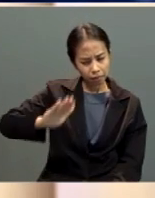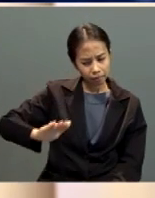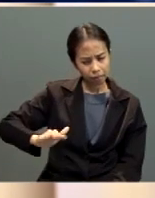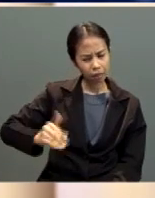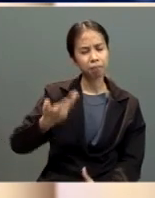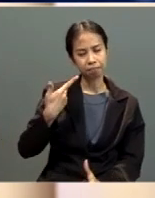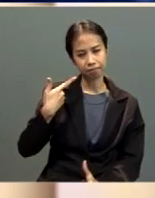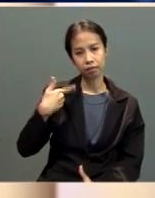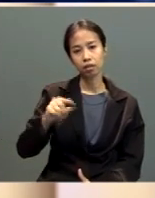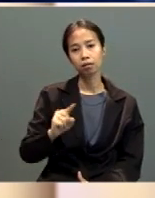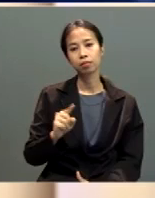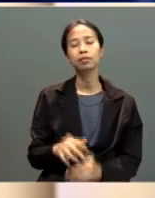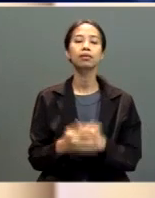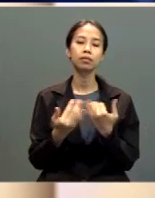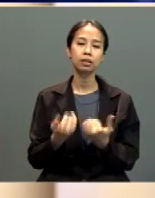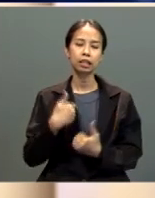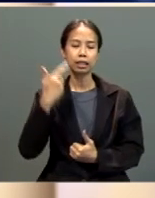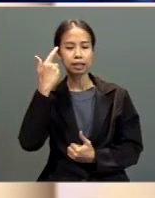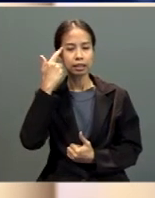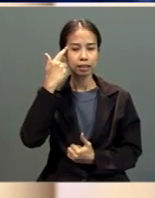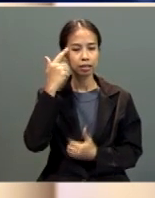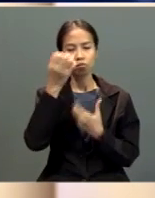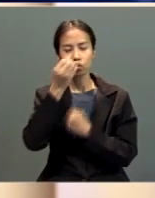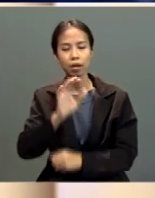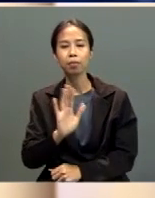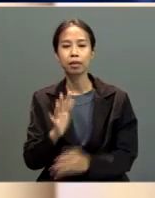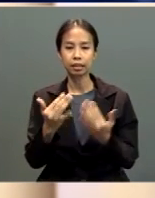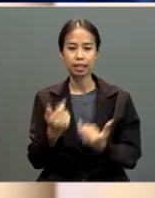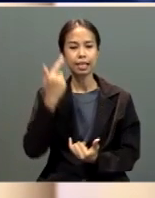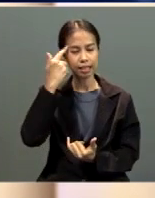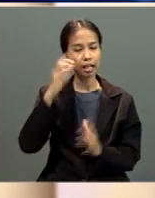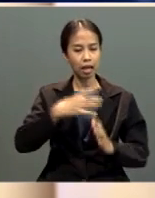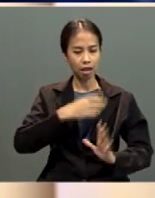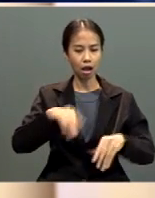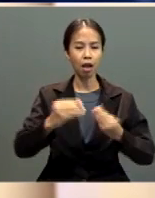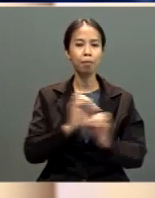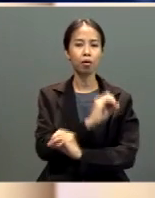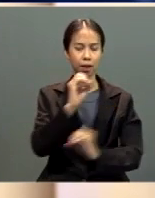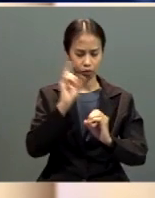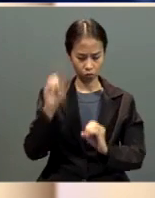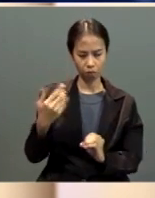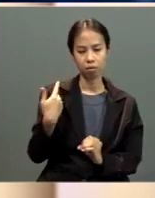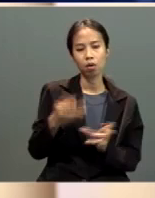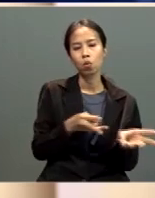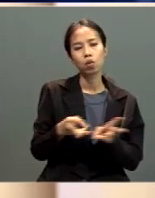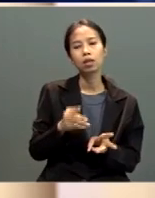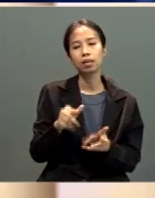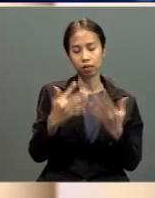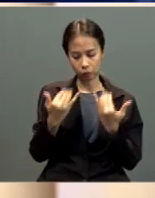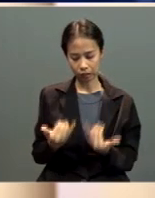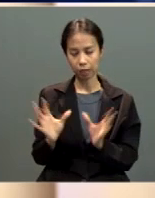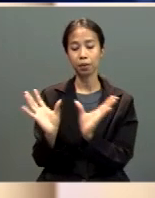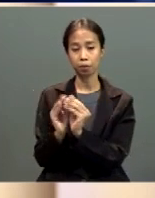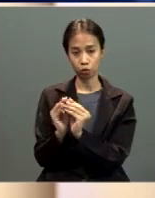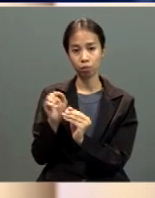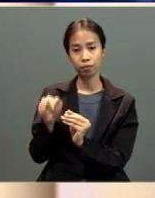อเนื่องแต่อย่างไรก็ตามเราคงไม่ประมาทนะครับเพราะนั้นการที่จะผ่อนคลายต่างๆมันต้องมีมาตรการที่เฉพาะออกมาวันนี้ก็จะมีการประชุมแล้ว